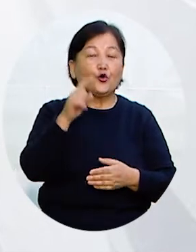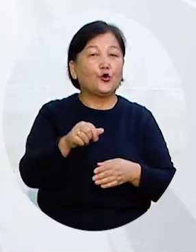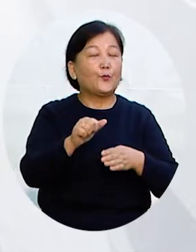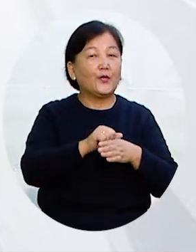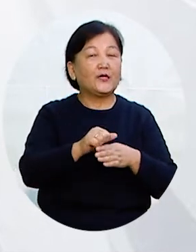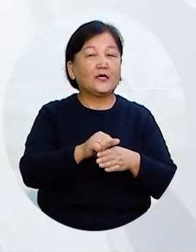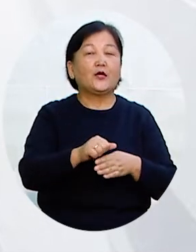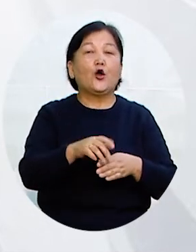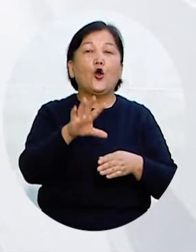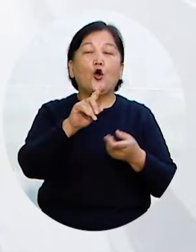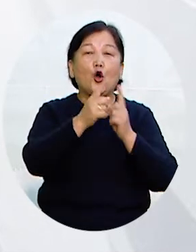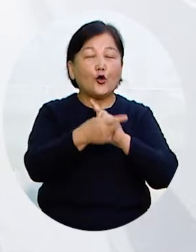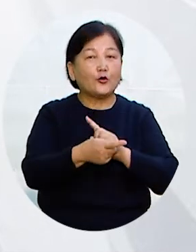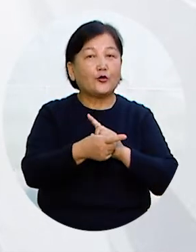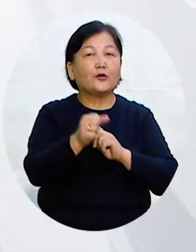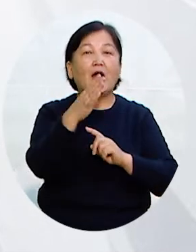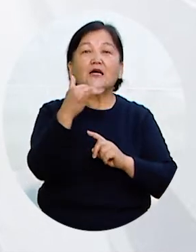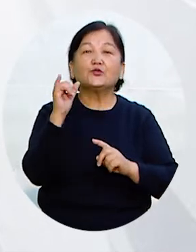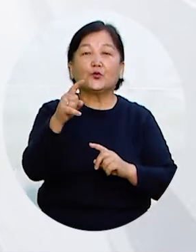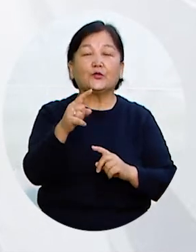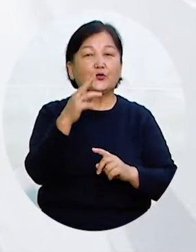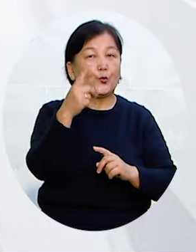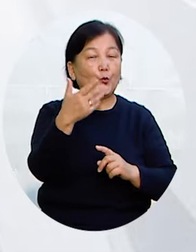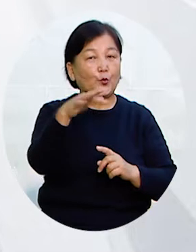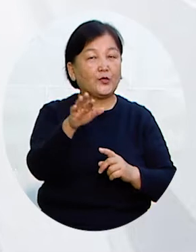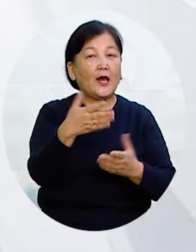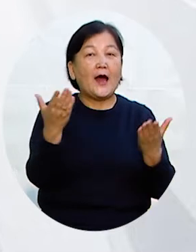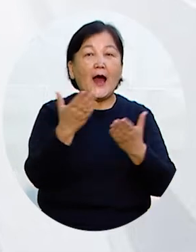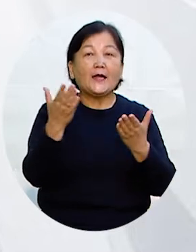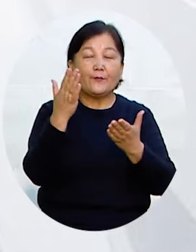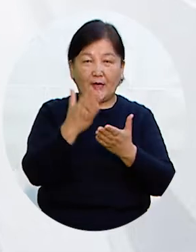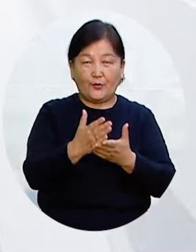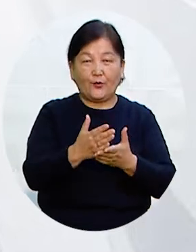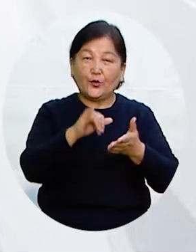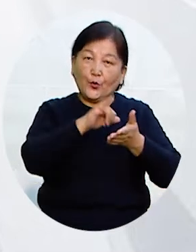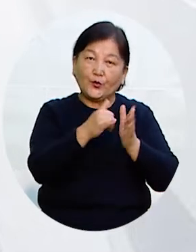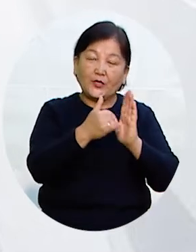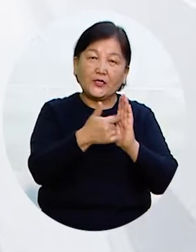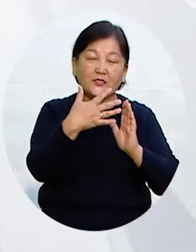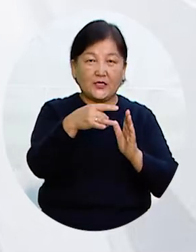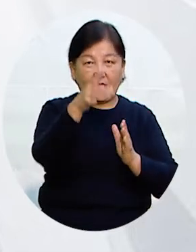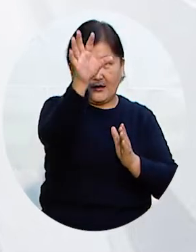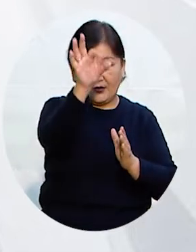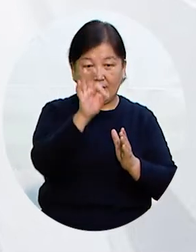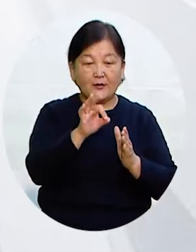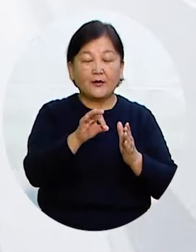хөрөв, орлон, асуух гэдэг үг байна вэ гэдгийг олоод утгат хэсгээр нь задлан бичээрэй хүүхдүүдээ.